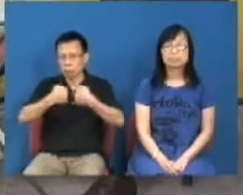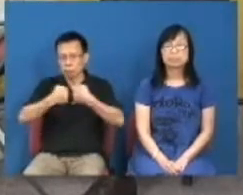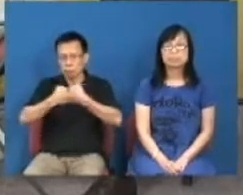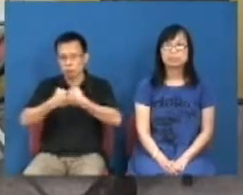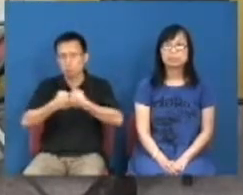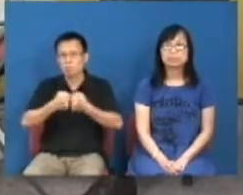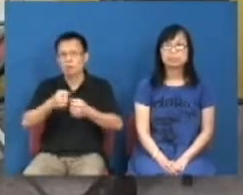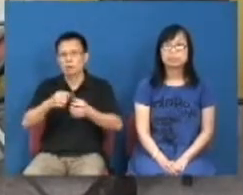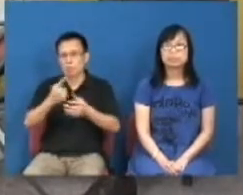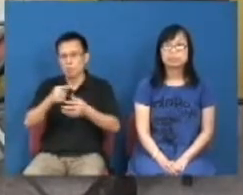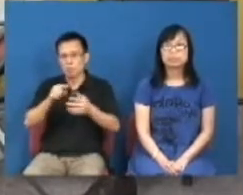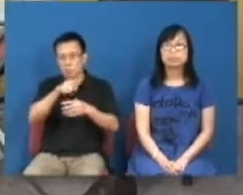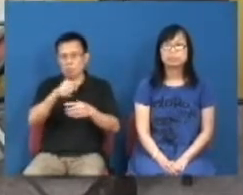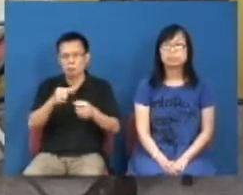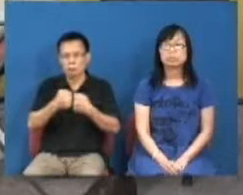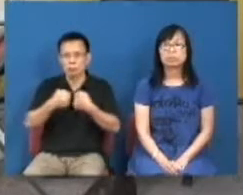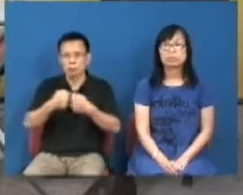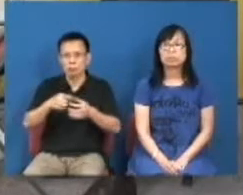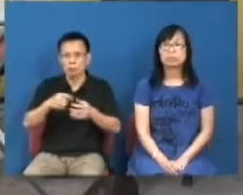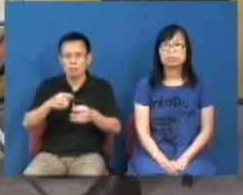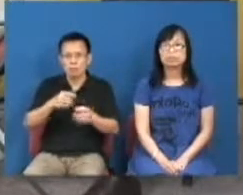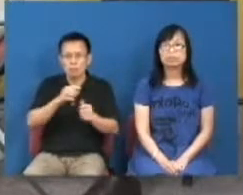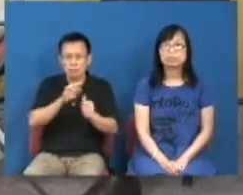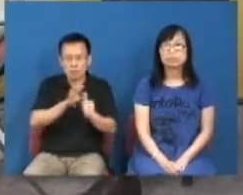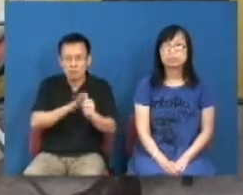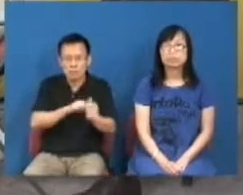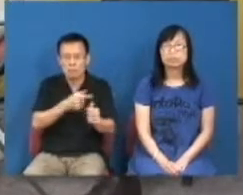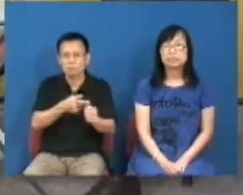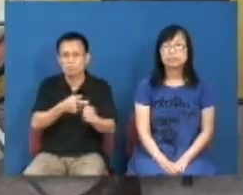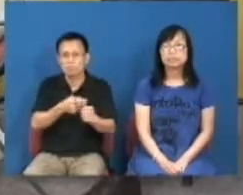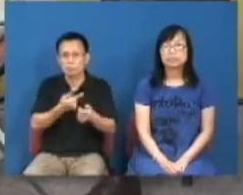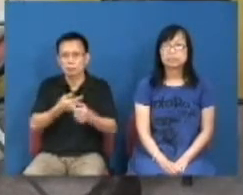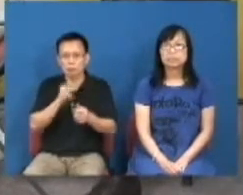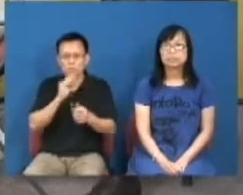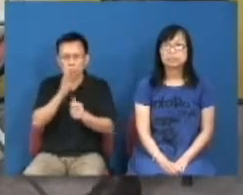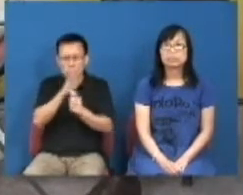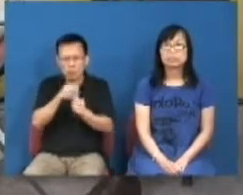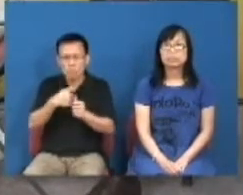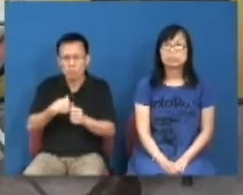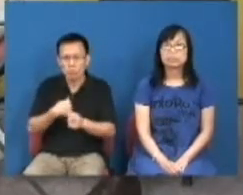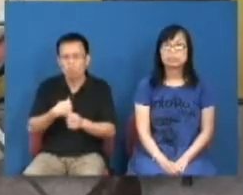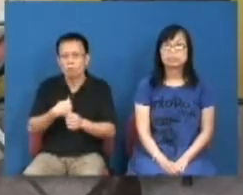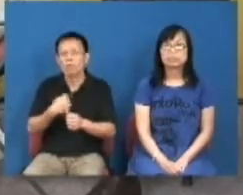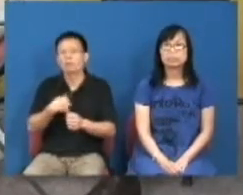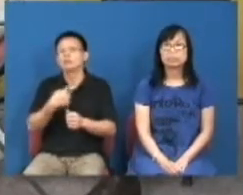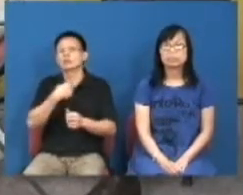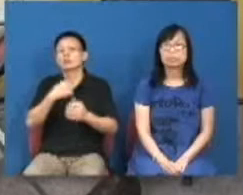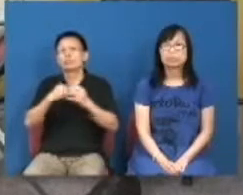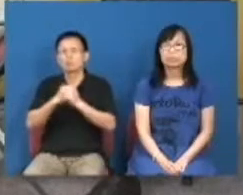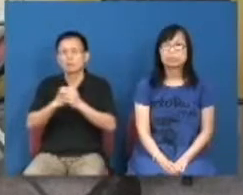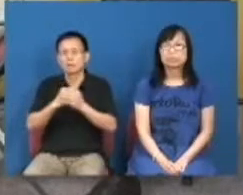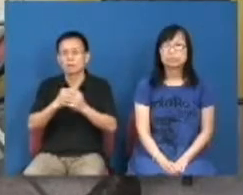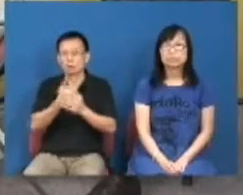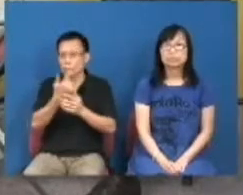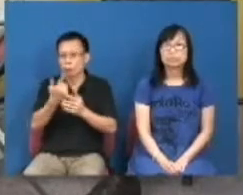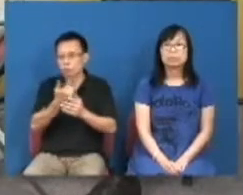咪同佢親啲啊？你做衰客多過嚟教我喎、啊，咁我哋係要求好多俾意見我